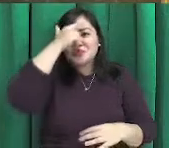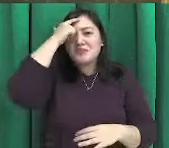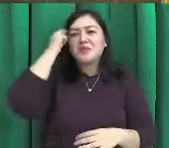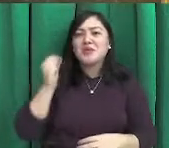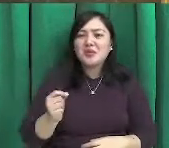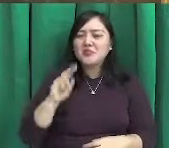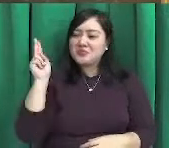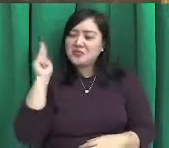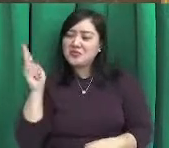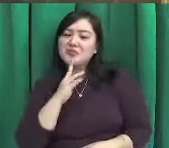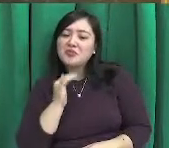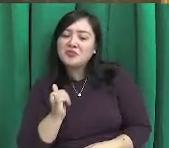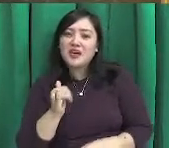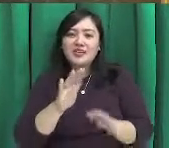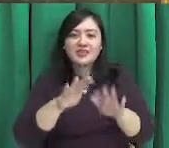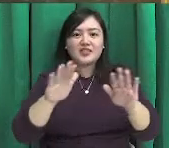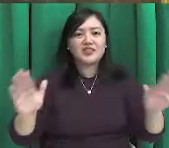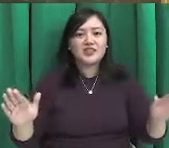Nagpapalit.